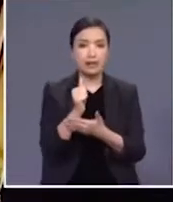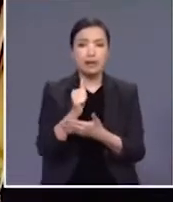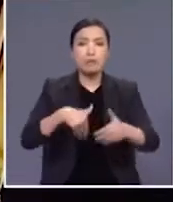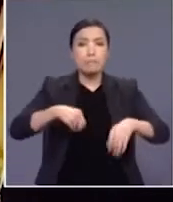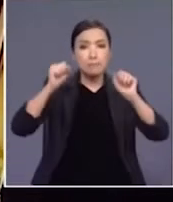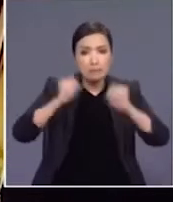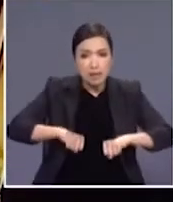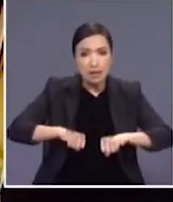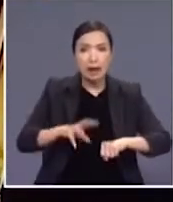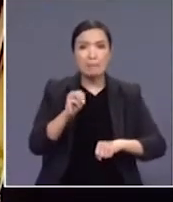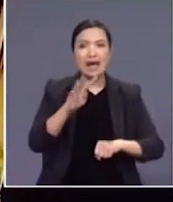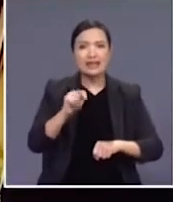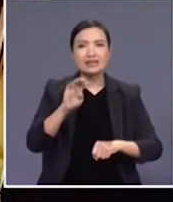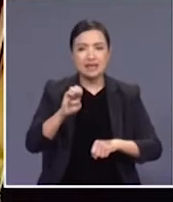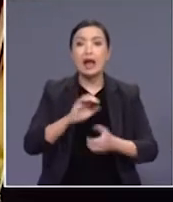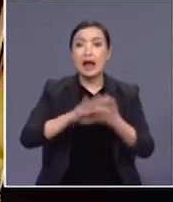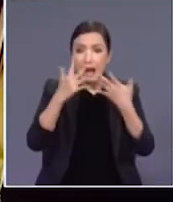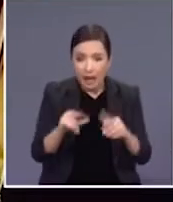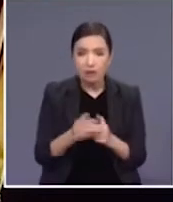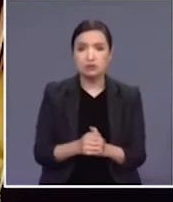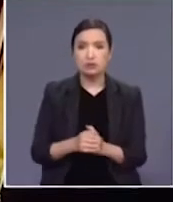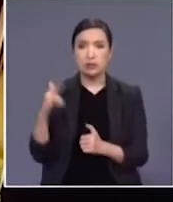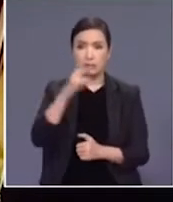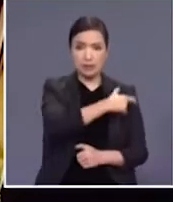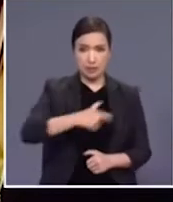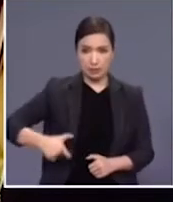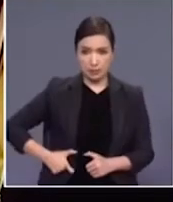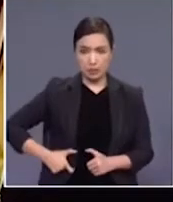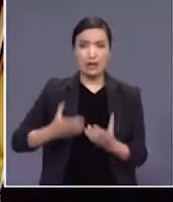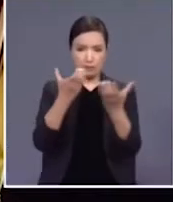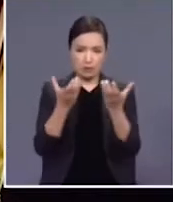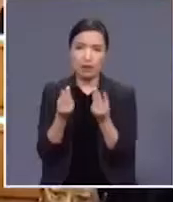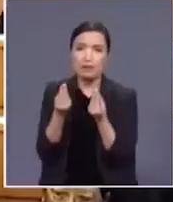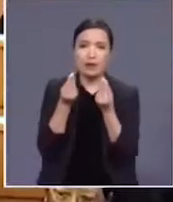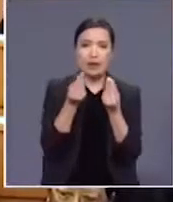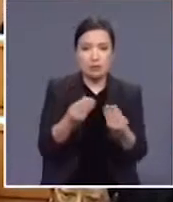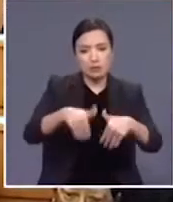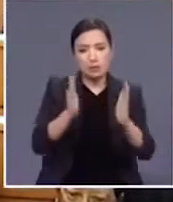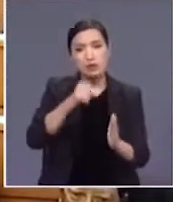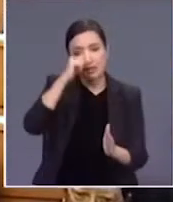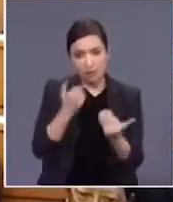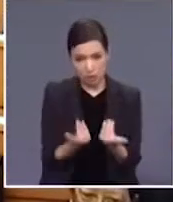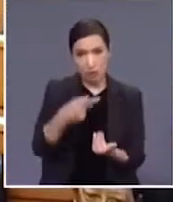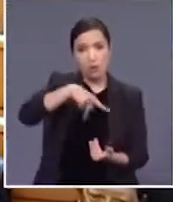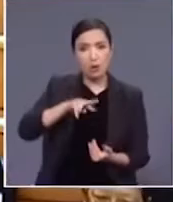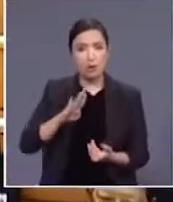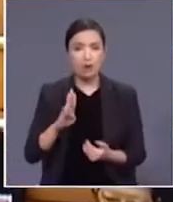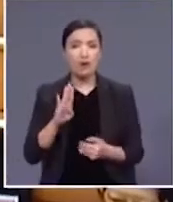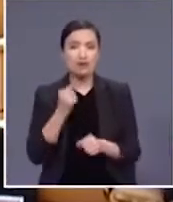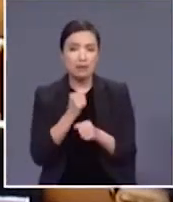ติและสมเด็จพระเจ้าอยู่หัวได้พระราชทานรัฐธรรมนูญแก่ประชาชนชาวไทยบัดนี้พ.ร.บ.การจัดทำยุทธศาสตร์ชาติ